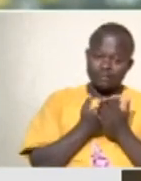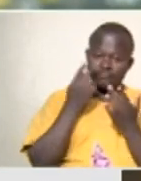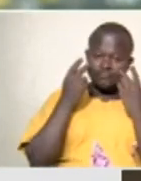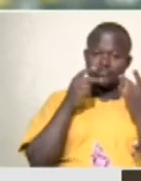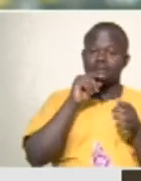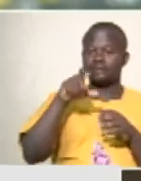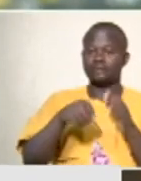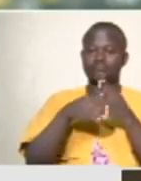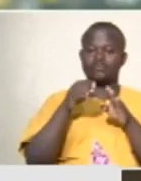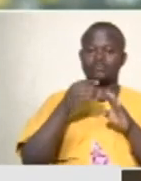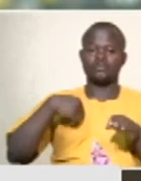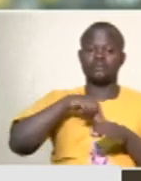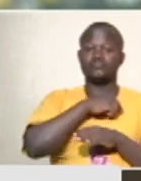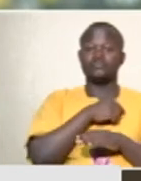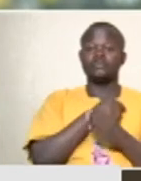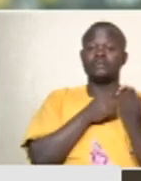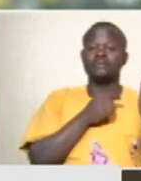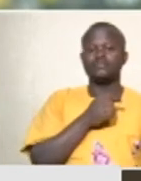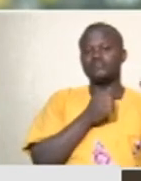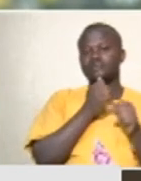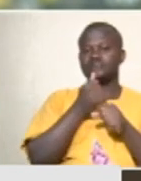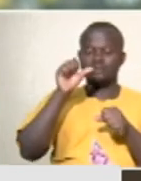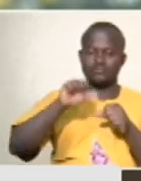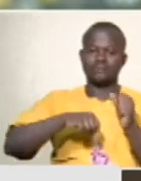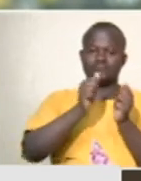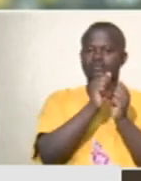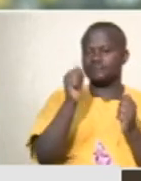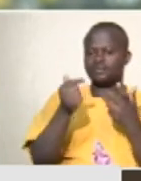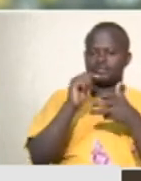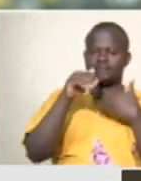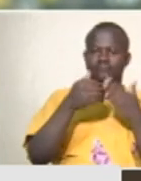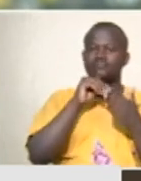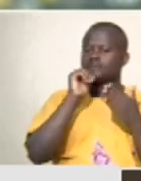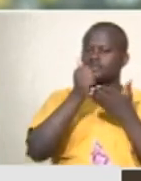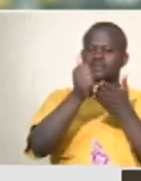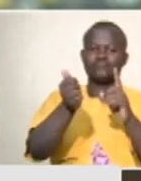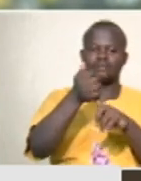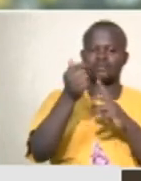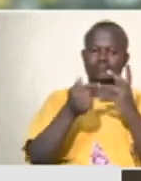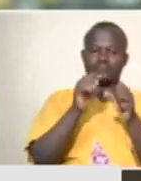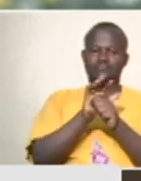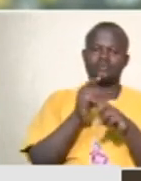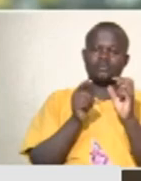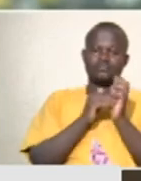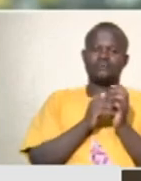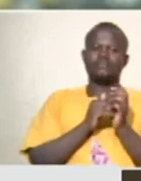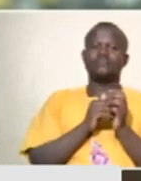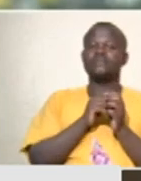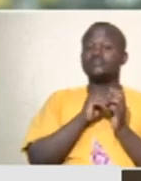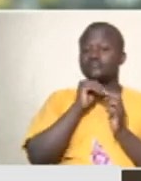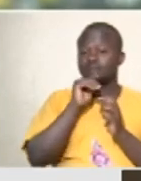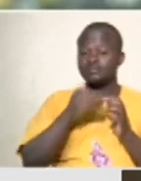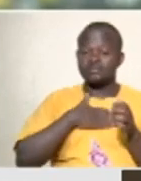bidakwiye kutwubaka twebwe irari ibigare n'ibindi byose ntago byatugeza kuri byinshi kandi tukishimiye iyo twanyuze